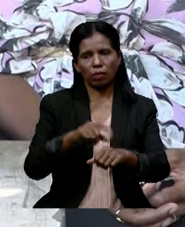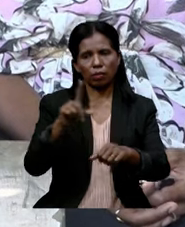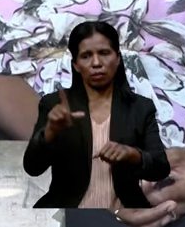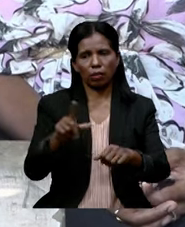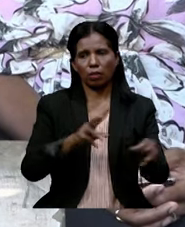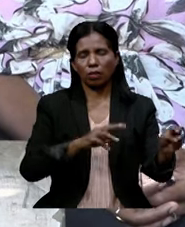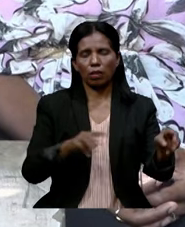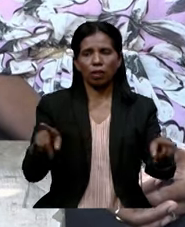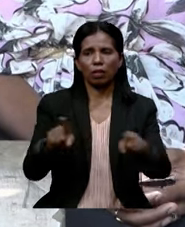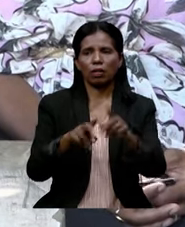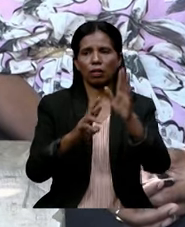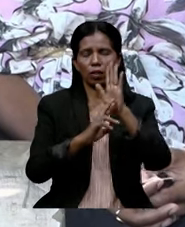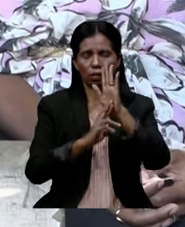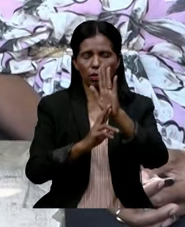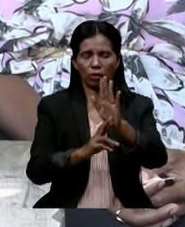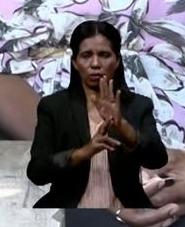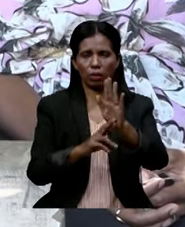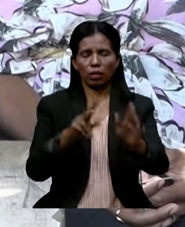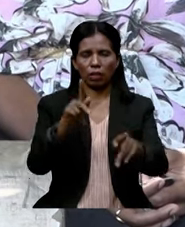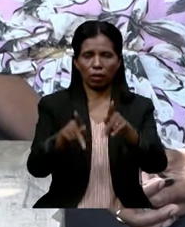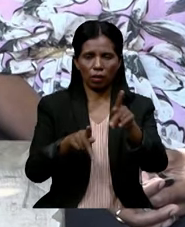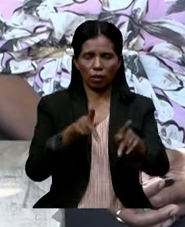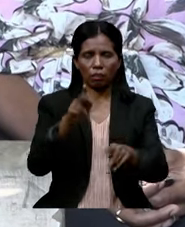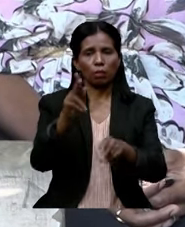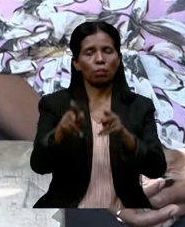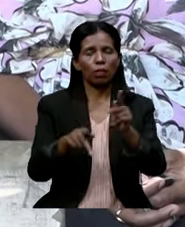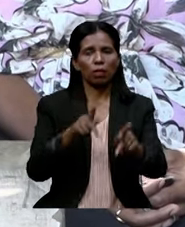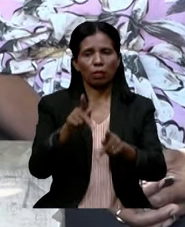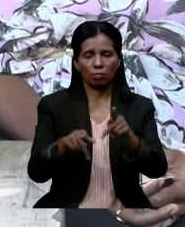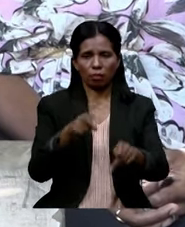nudar a representante pobunian atu halo